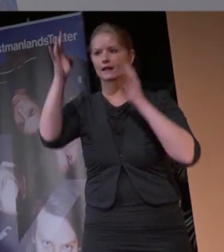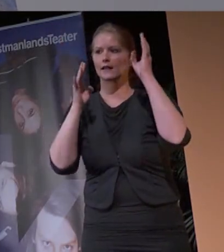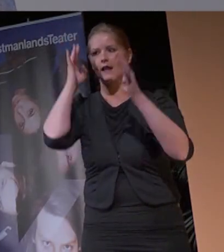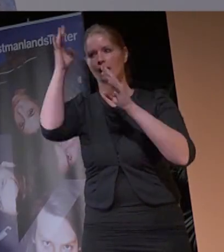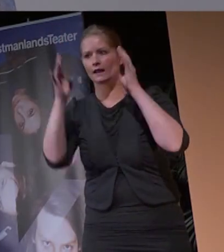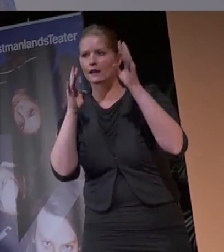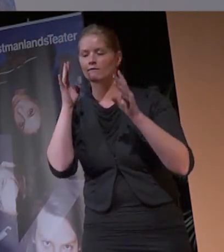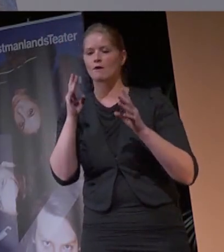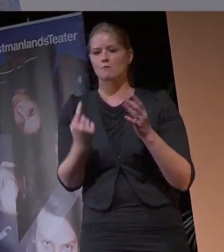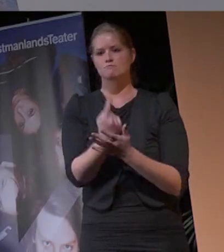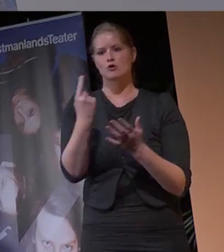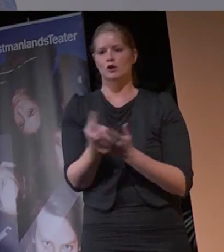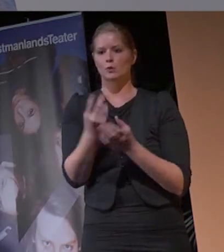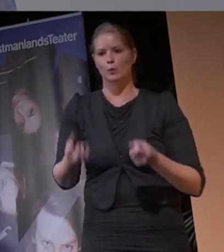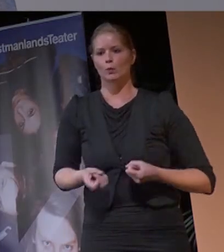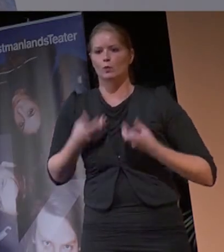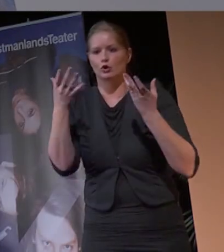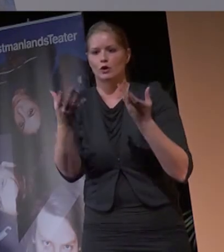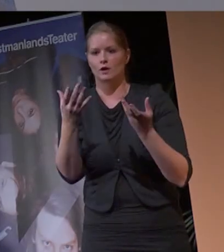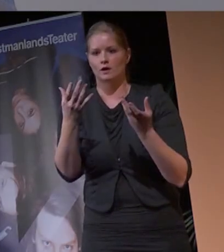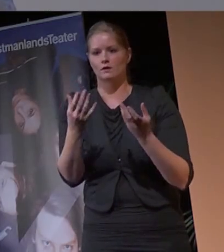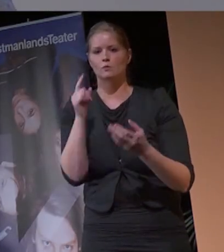uttryck och åsiktsbildning.